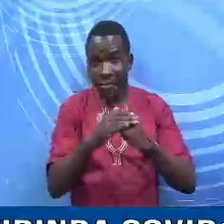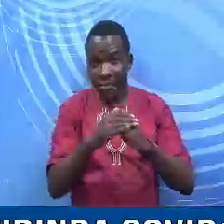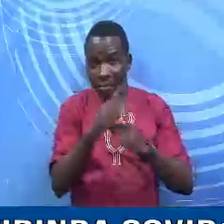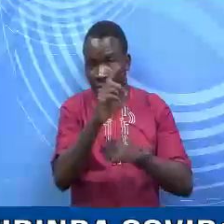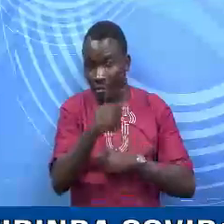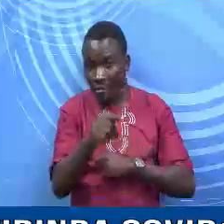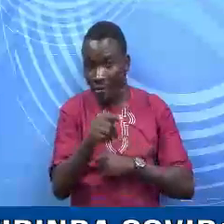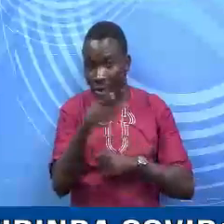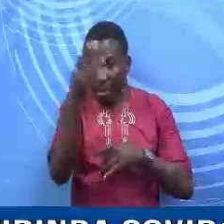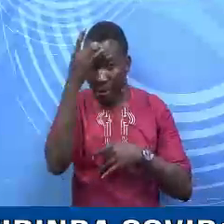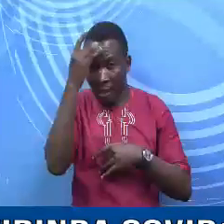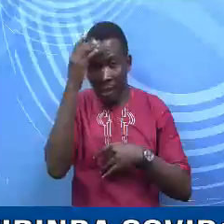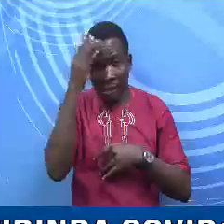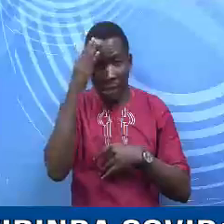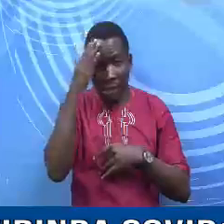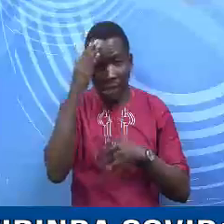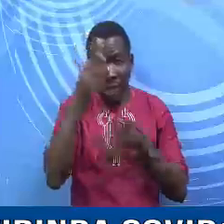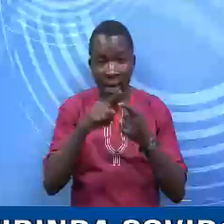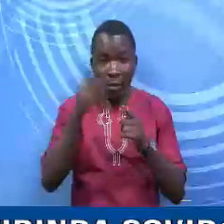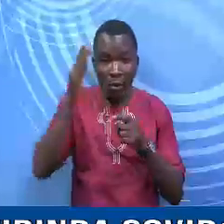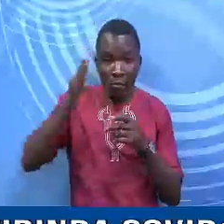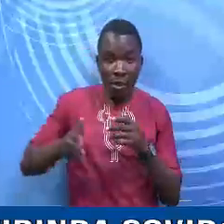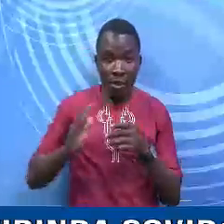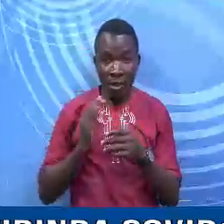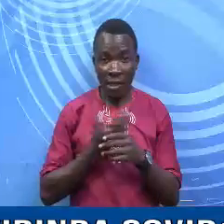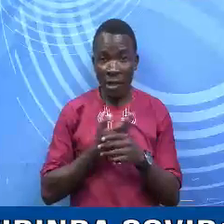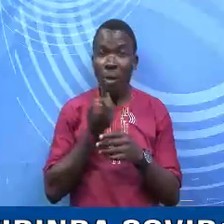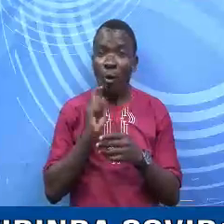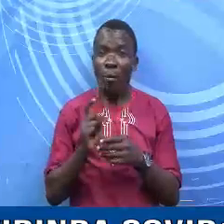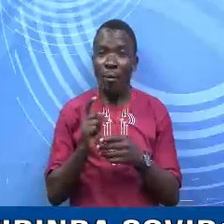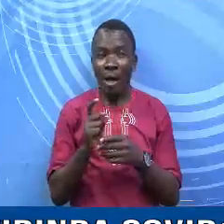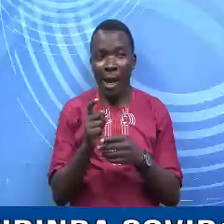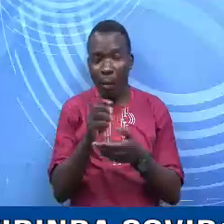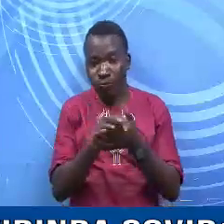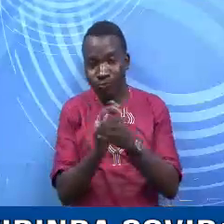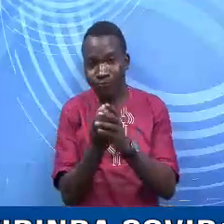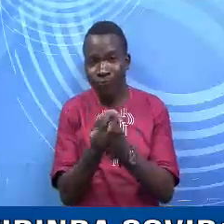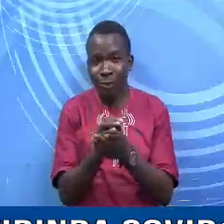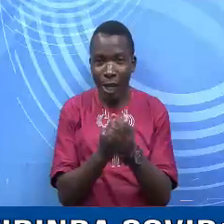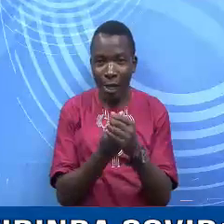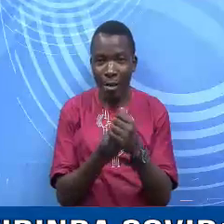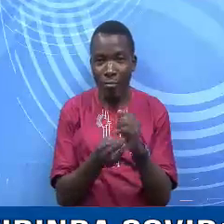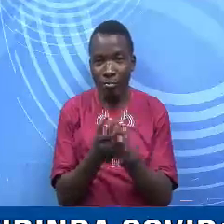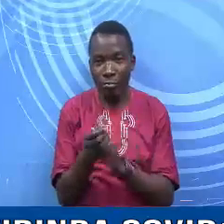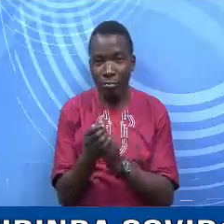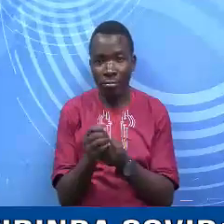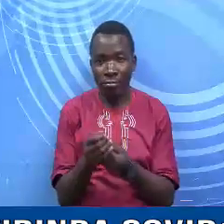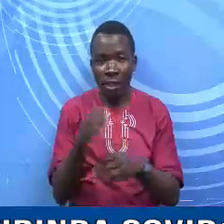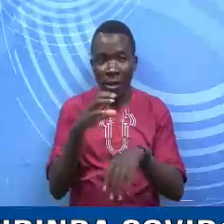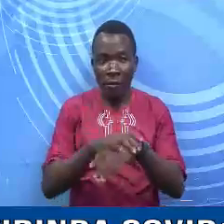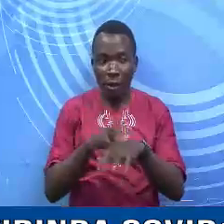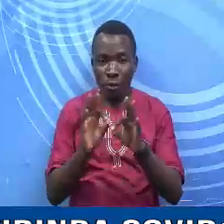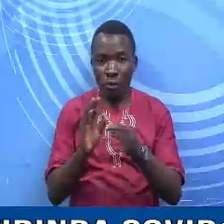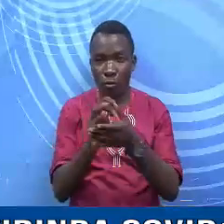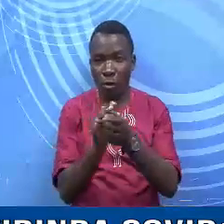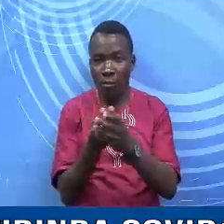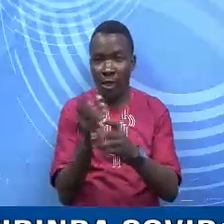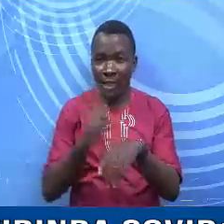imyifatire yacu tuyumva ko ugomba kujya kurya ugakaraba ndikubona na kwa tunze ko gukarabira mugiye